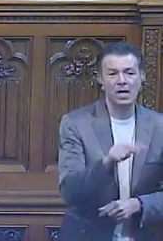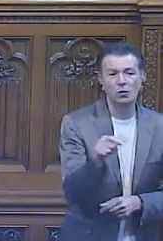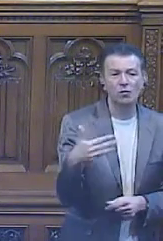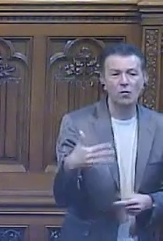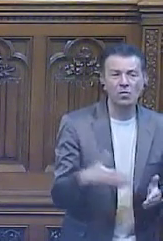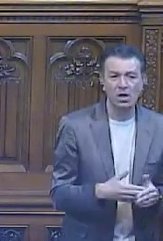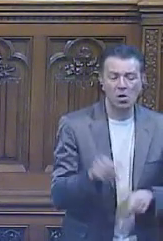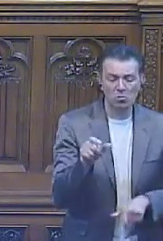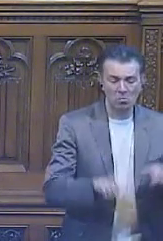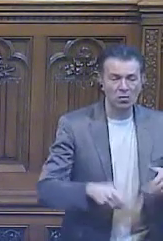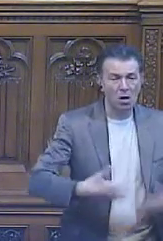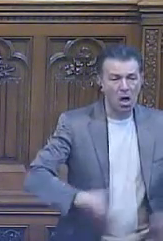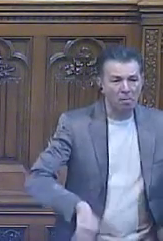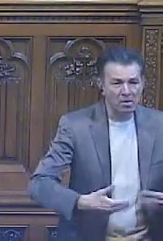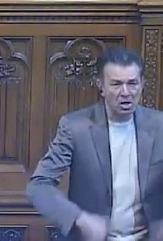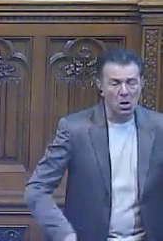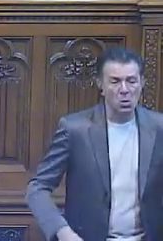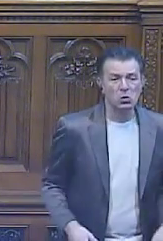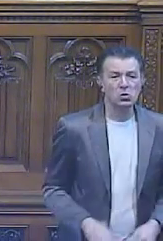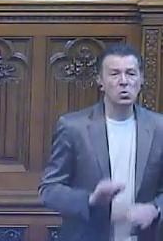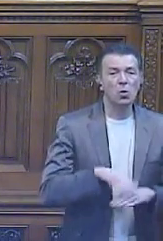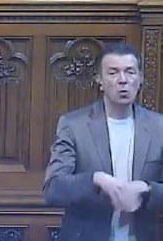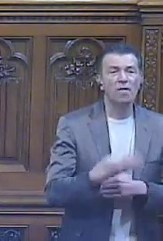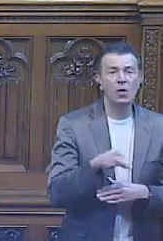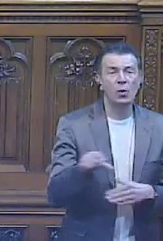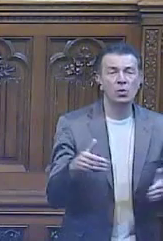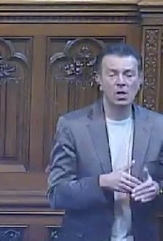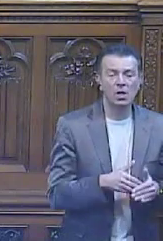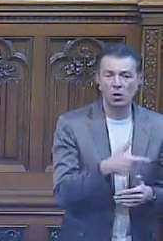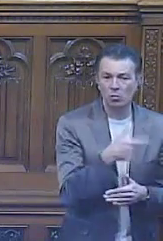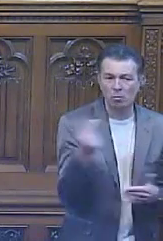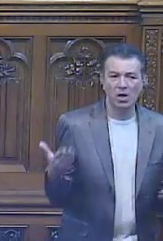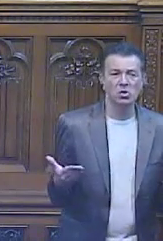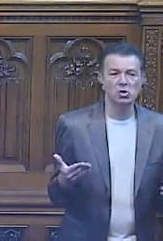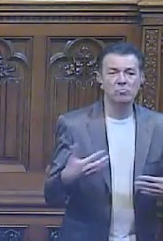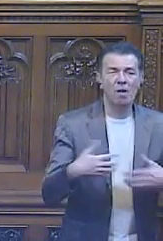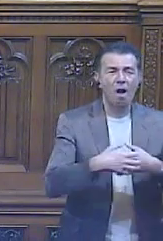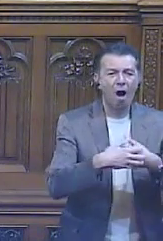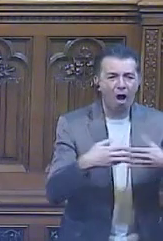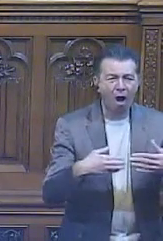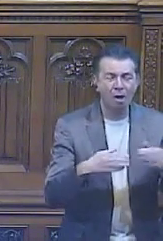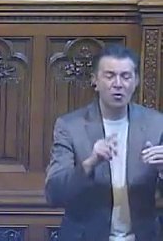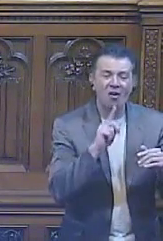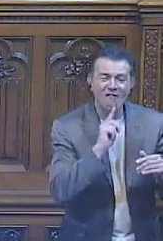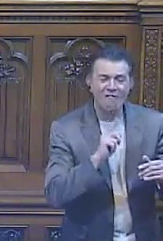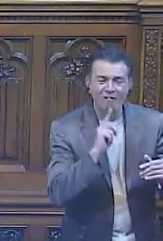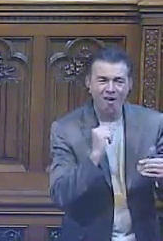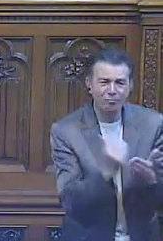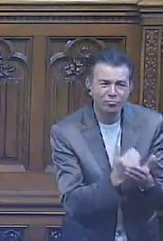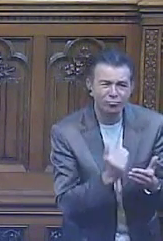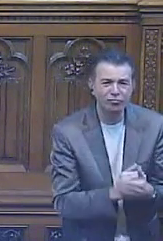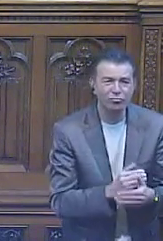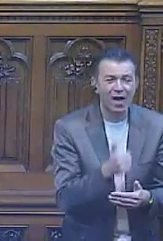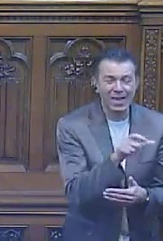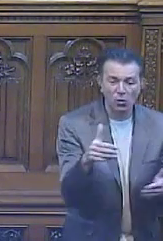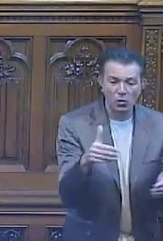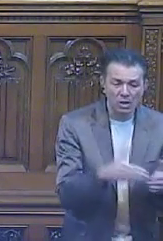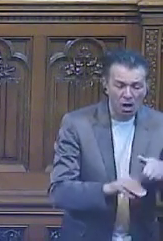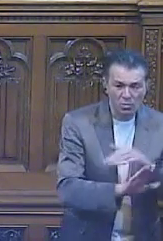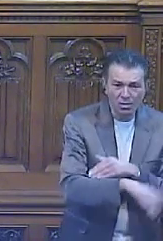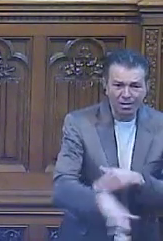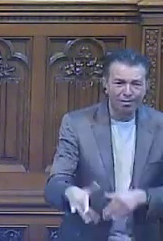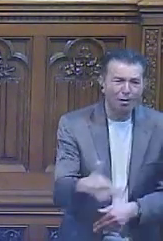150.000 Menschen ohne Job, wie gesagt, über 400.000 Menschen an oder unter der Armutsgrenze, 100.000 Kinder sind